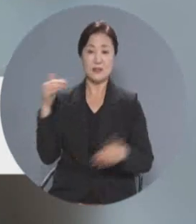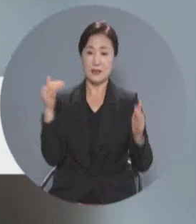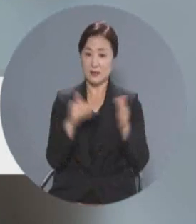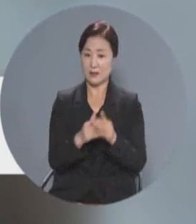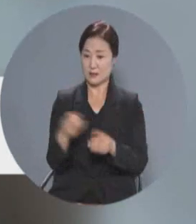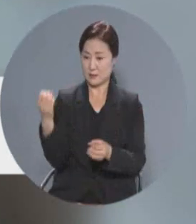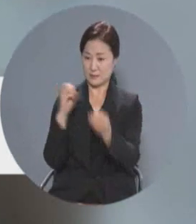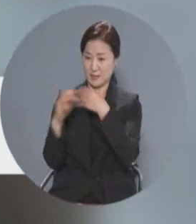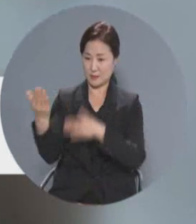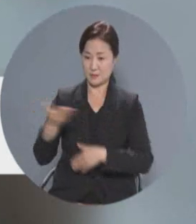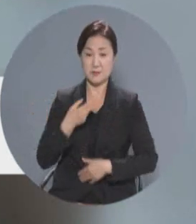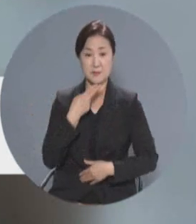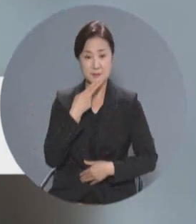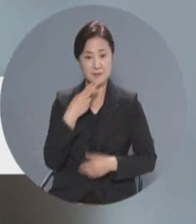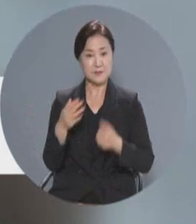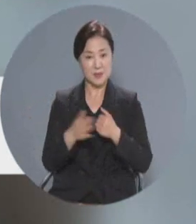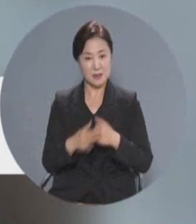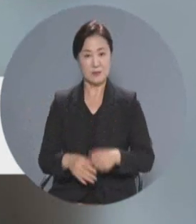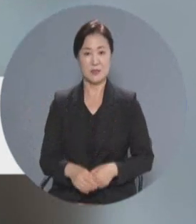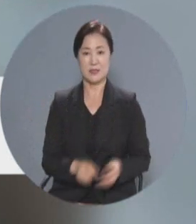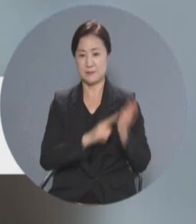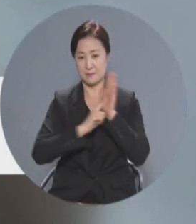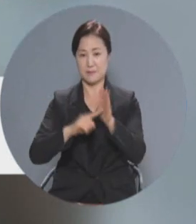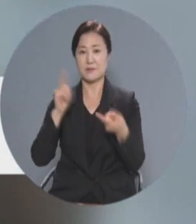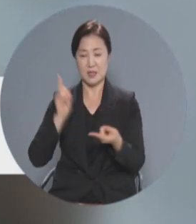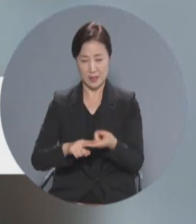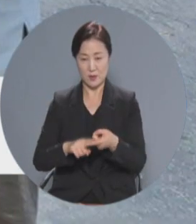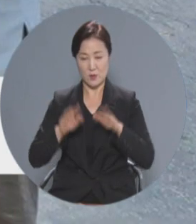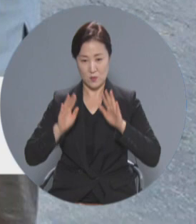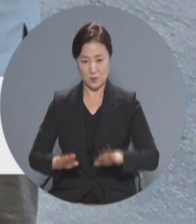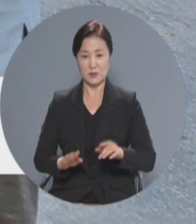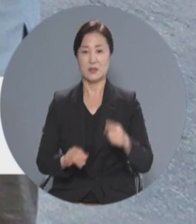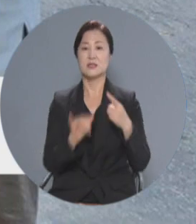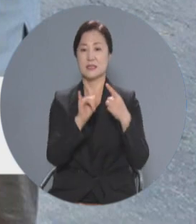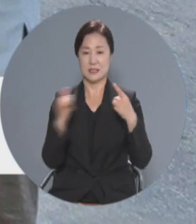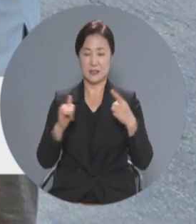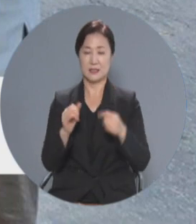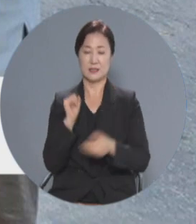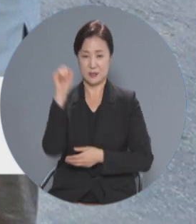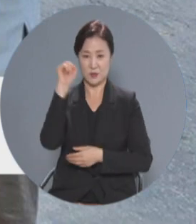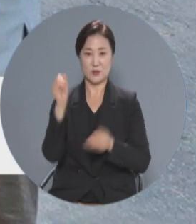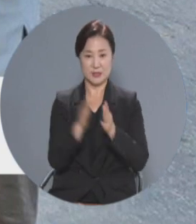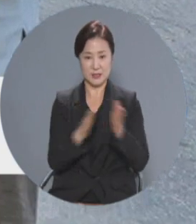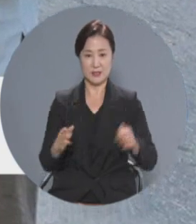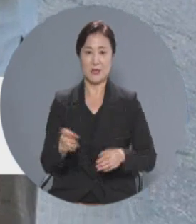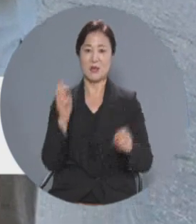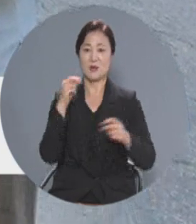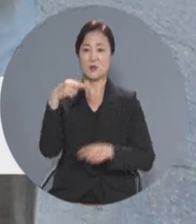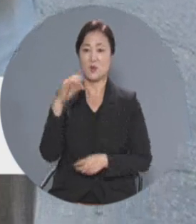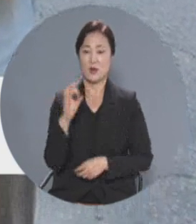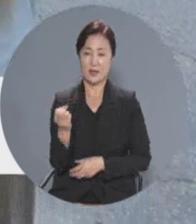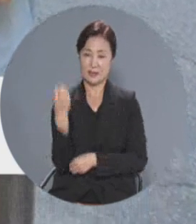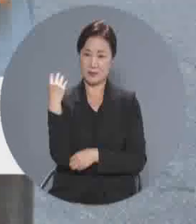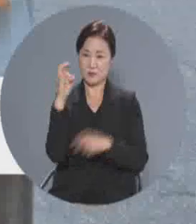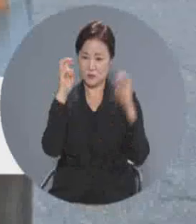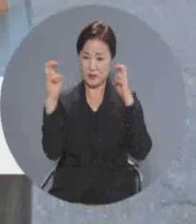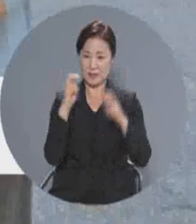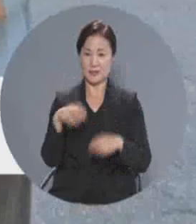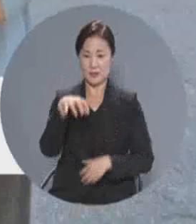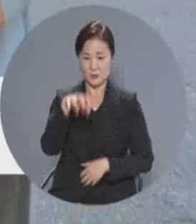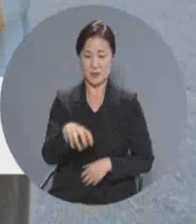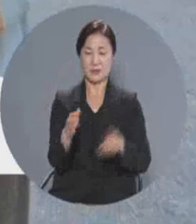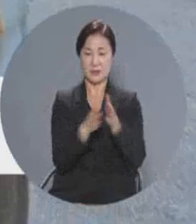아무런 답변을 받지 못해 예고한 대로 오늘 이자훈 회장을 시장으로 동아일보 사옥 앞에서 릴레이 시위에